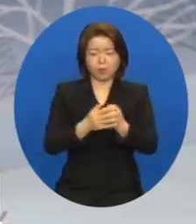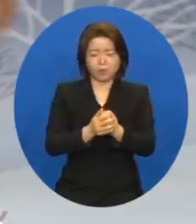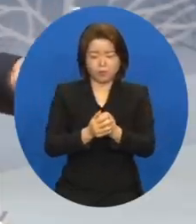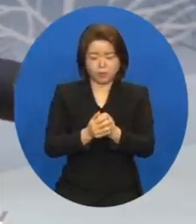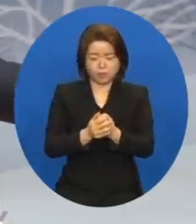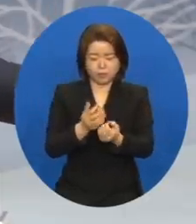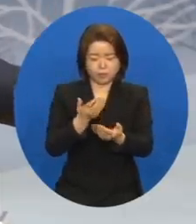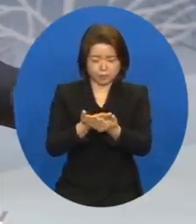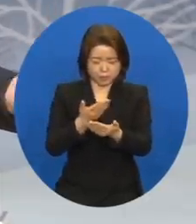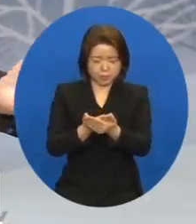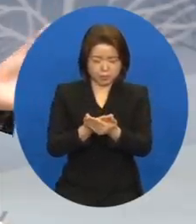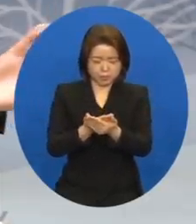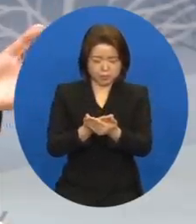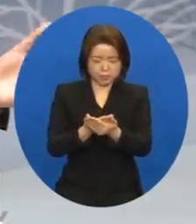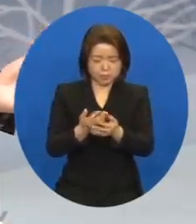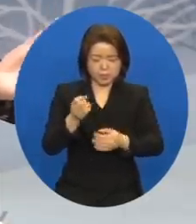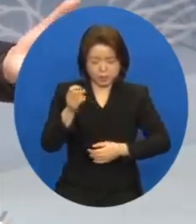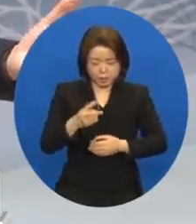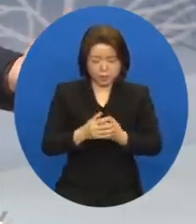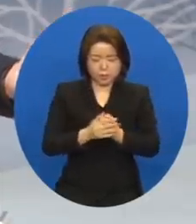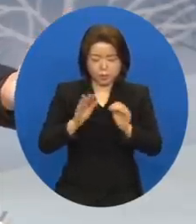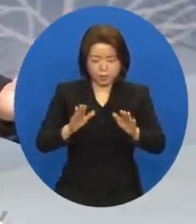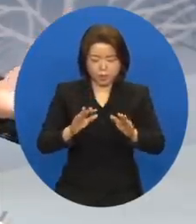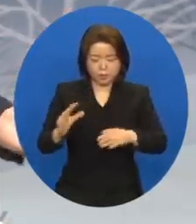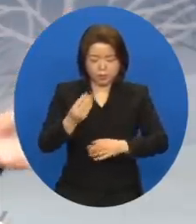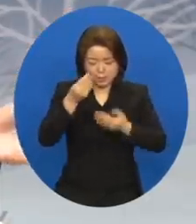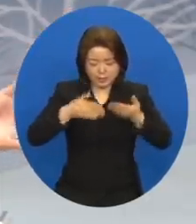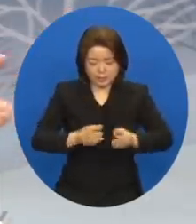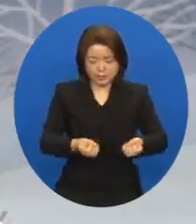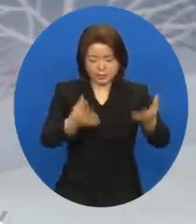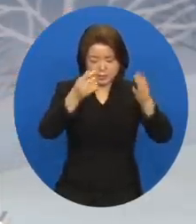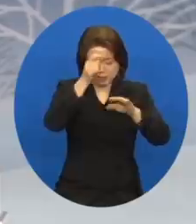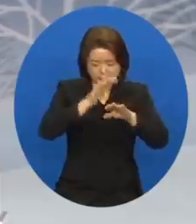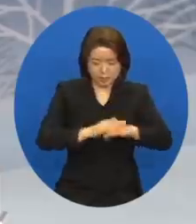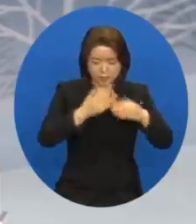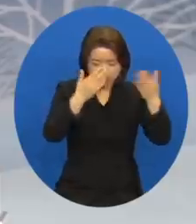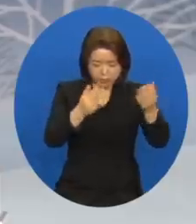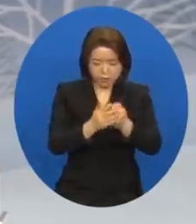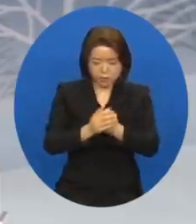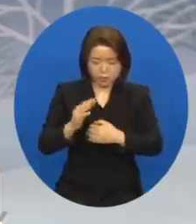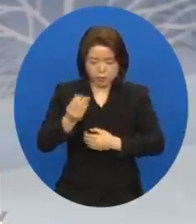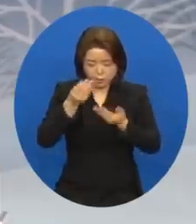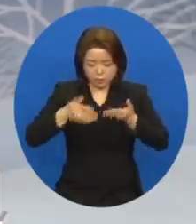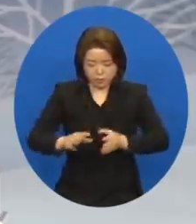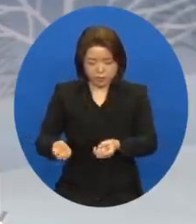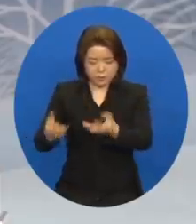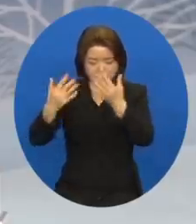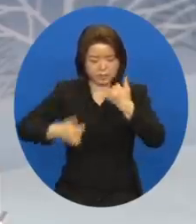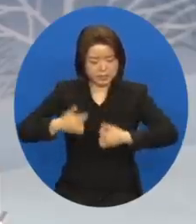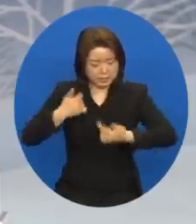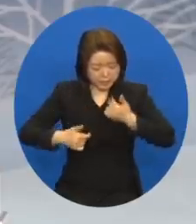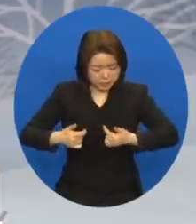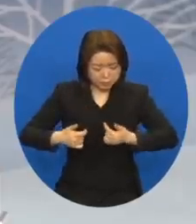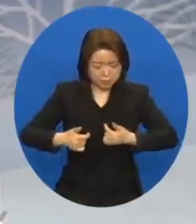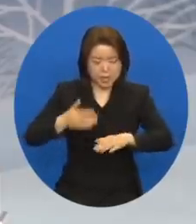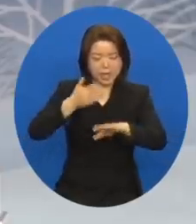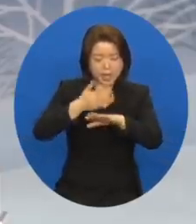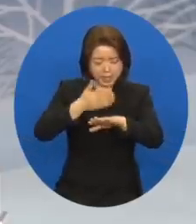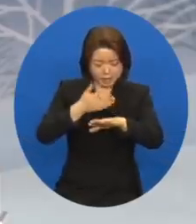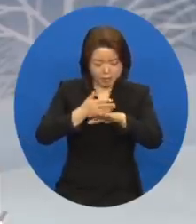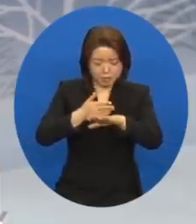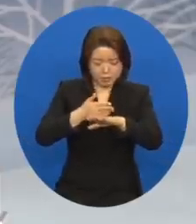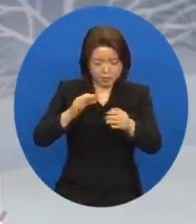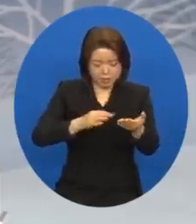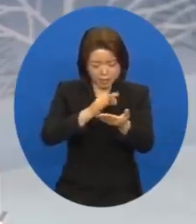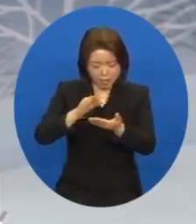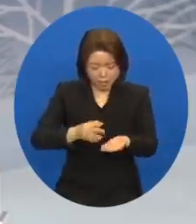하여 주시옵소서. 오늘도 성탄절 예배를 드리고 성탄절 기쁨의 감사의